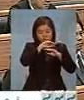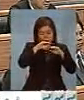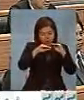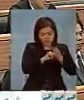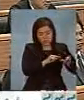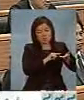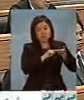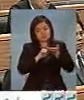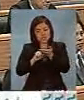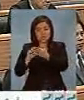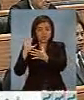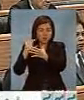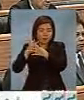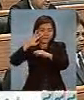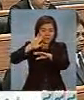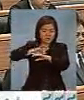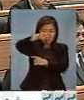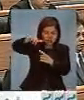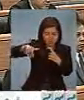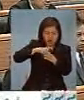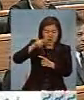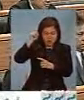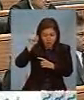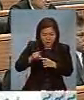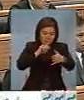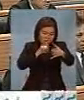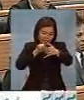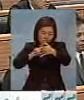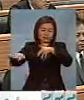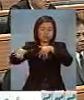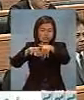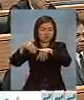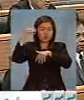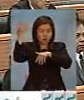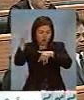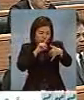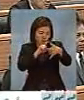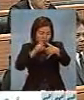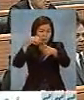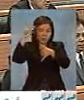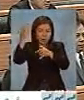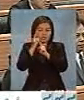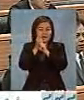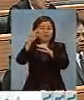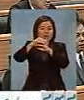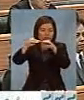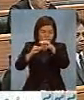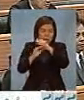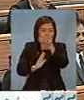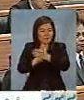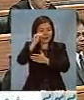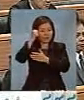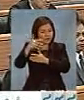พิจารณาสิ่งแวดล้อมก็ต้องผ่าน EAA และต้องสอบถามประชาชนที่โครงการผ่านเช่